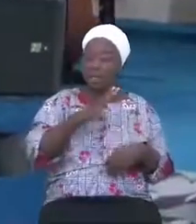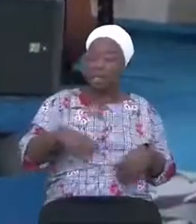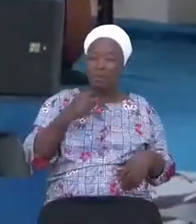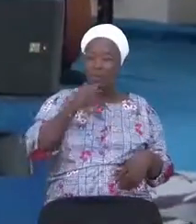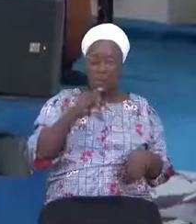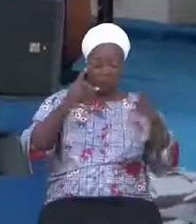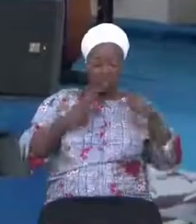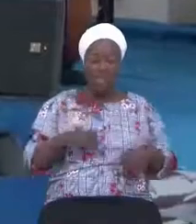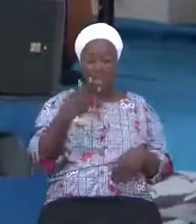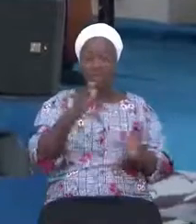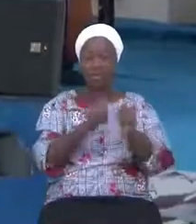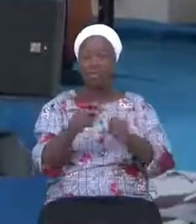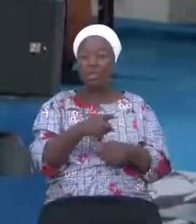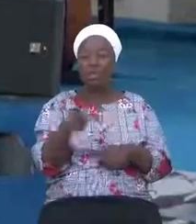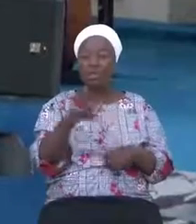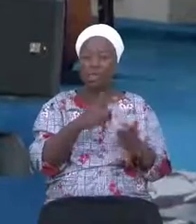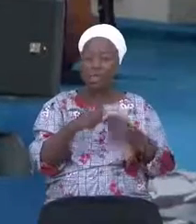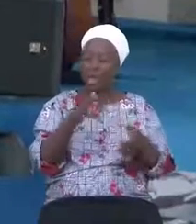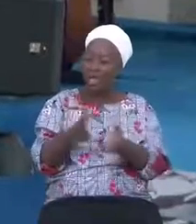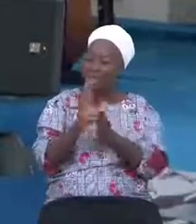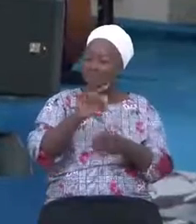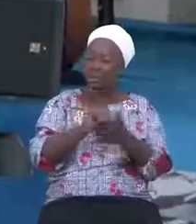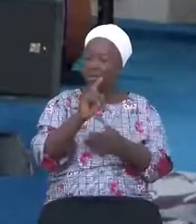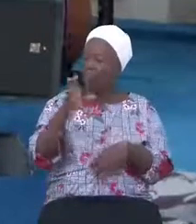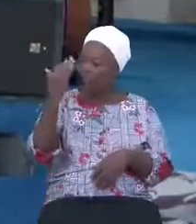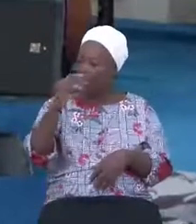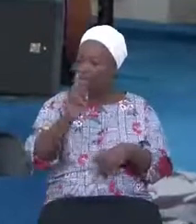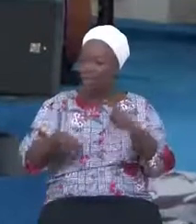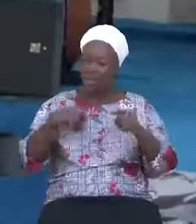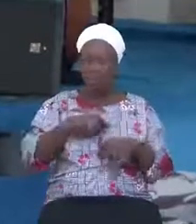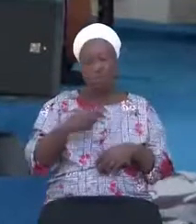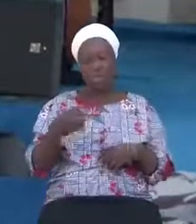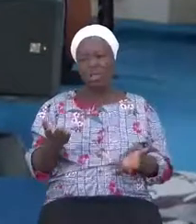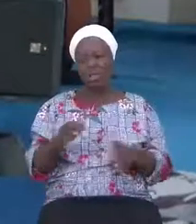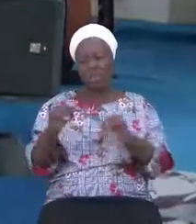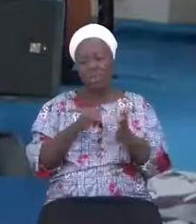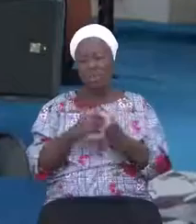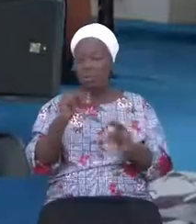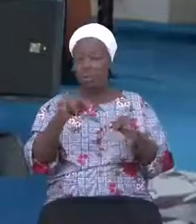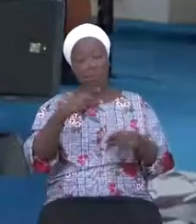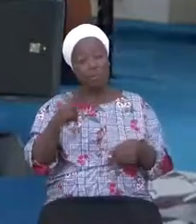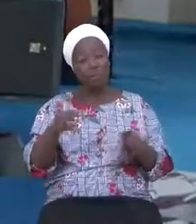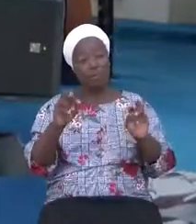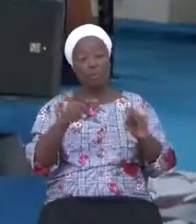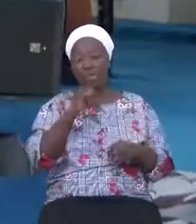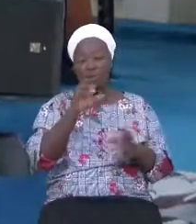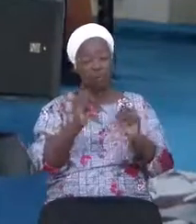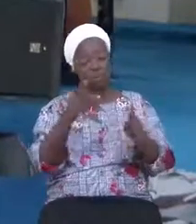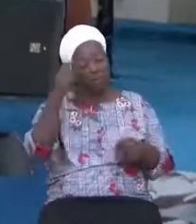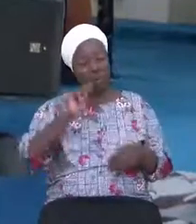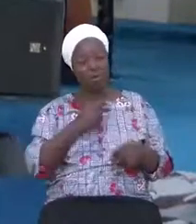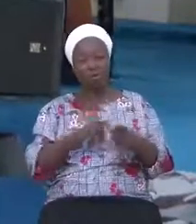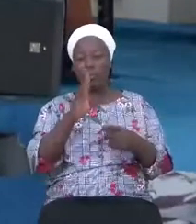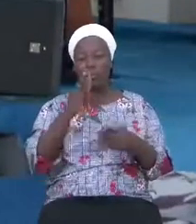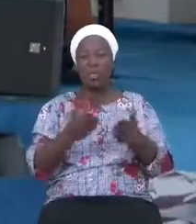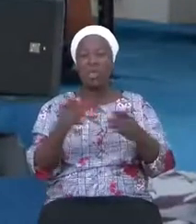avec eux. Ils auraient dû demander, pourquoi n'avons-nous pas pu Pierre? Ce n'est pas bon pour nous que nous soyons ici. Nous